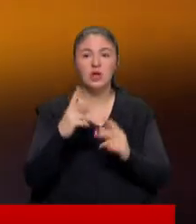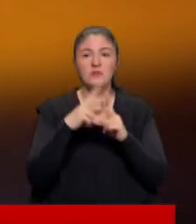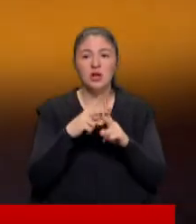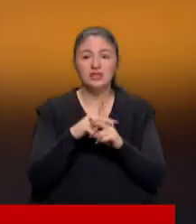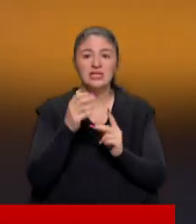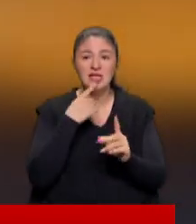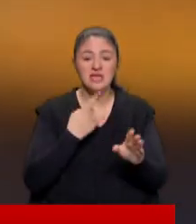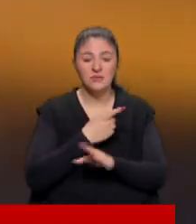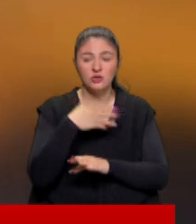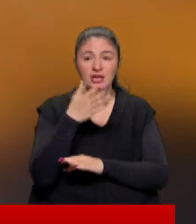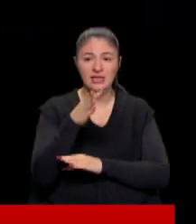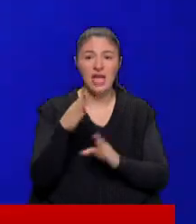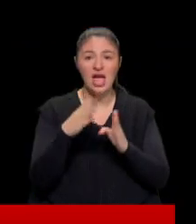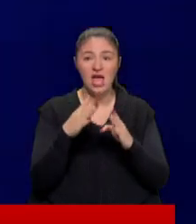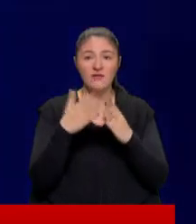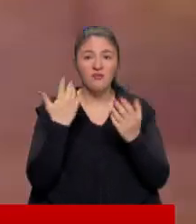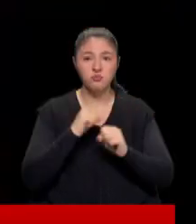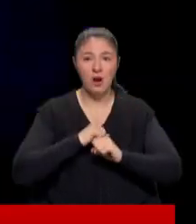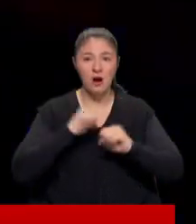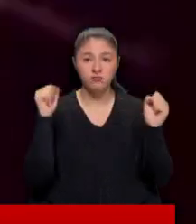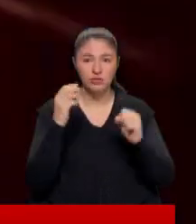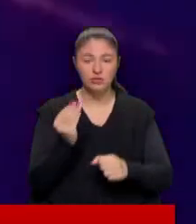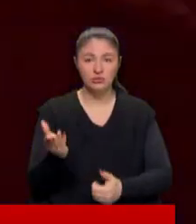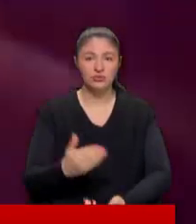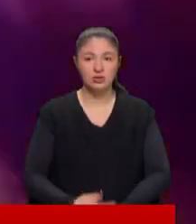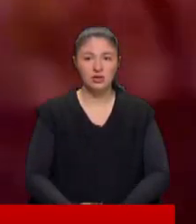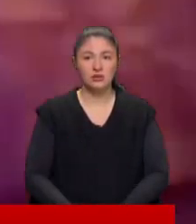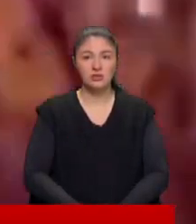Polisin ihbar üzerine gittiği ev havaya uçtu.